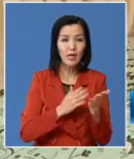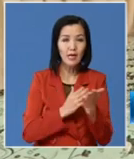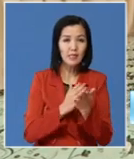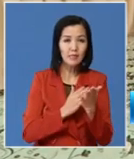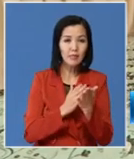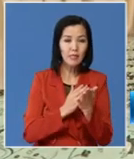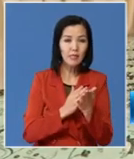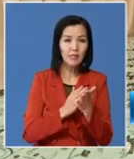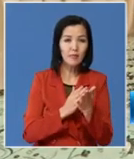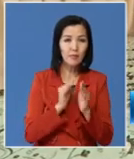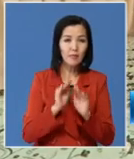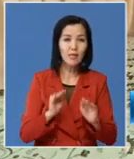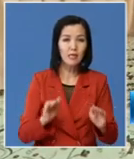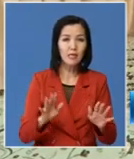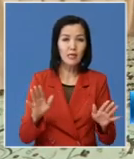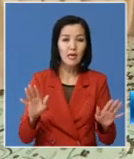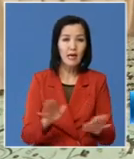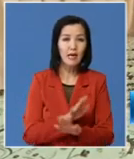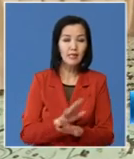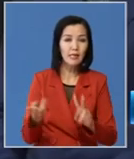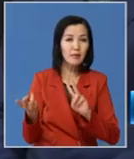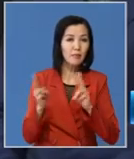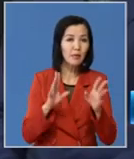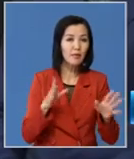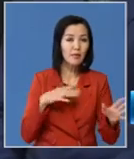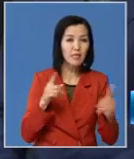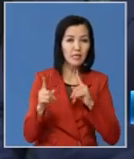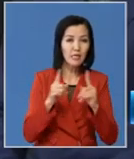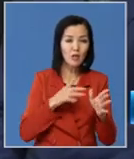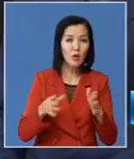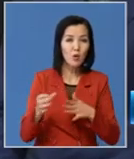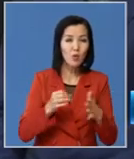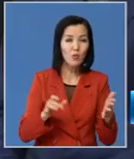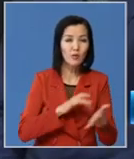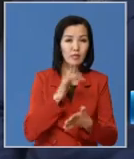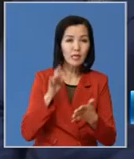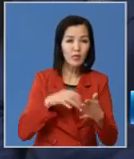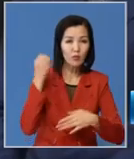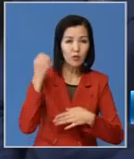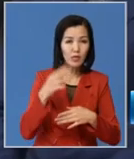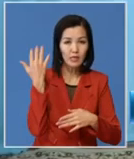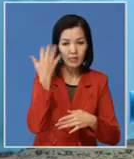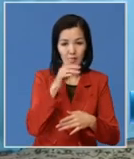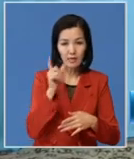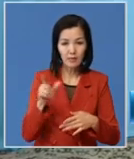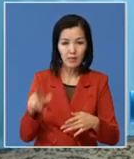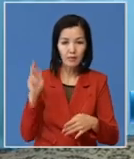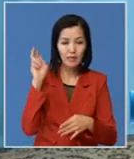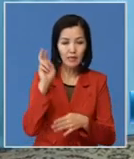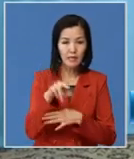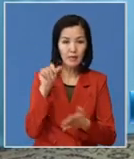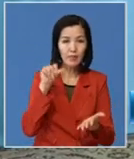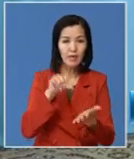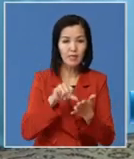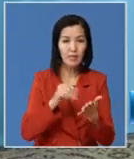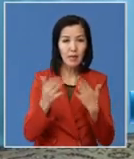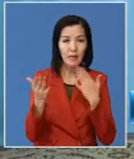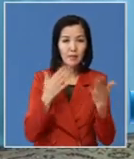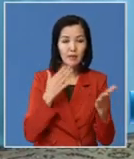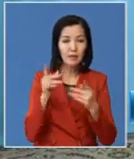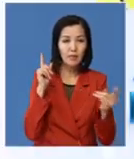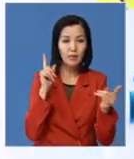бұйырды. Олар биыл 75 студентті жұмыспен қамтып, әр түрлі қоғамдық істерде белсенділік танытқан. Бүгін жасыл ел